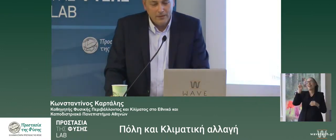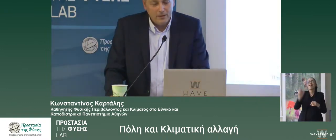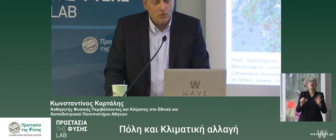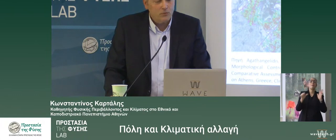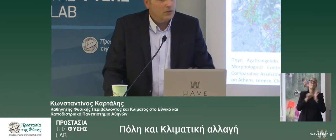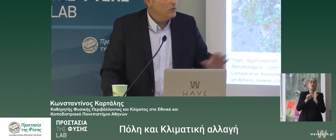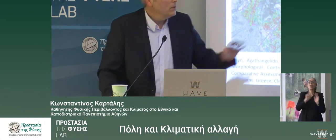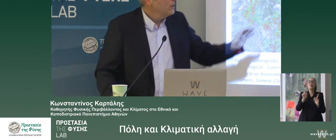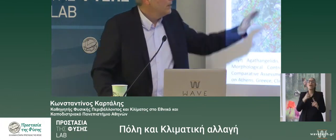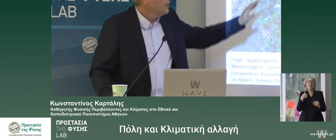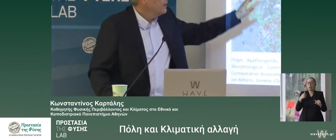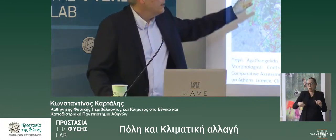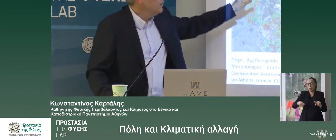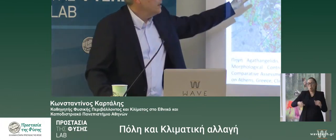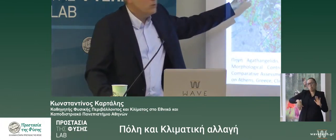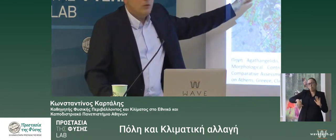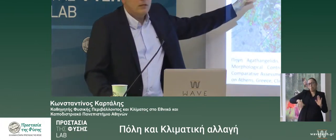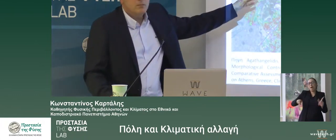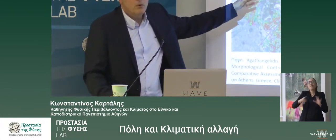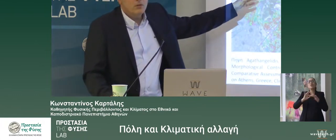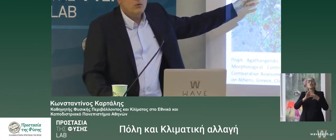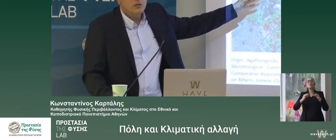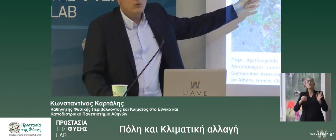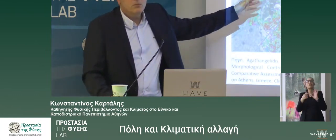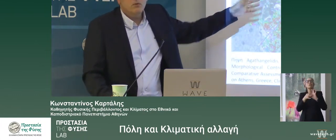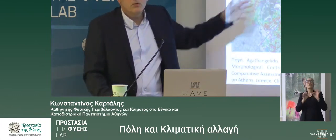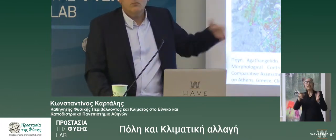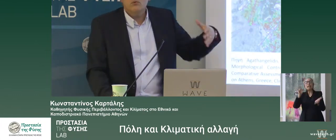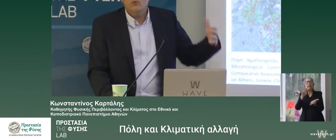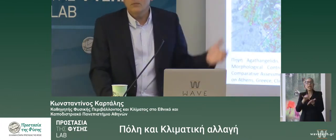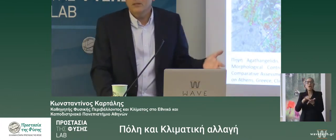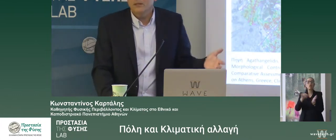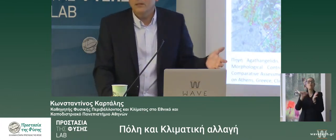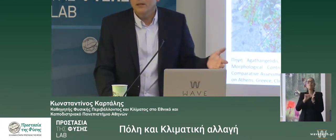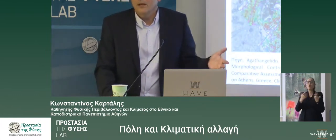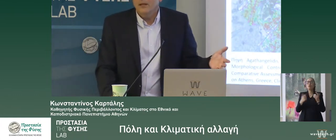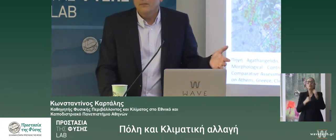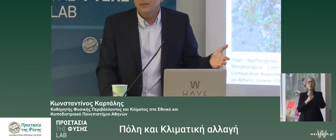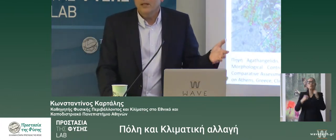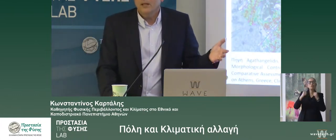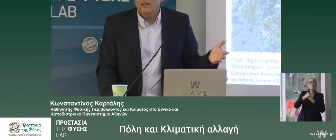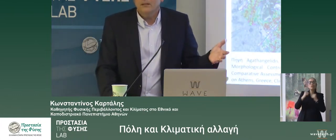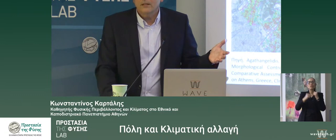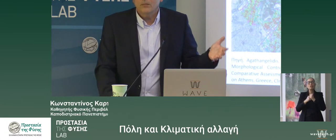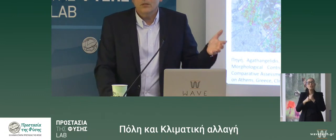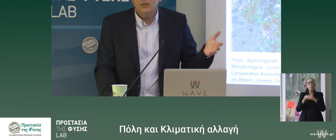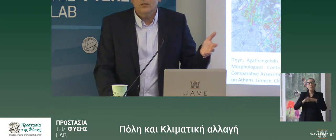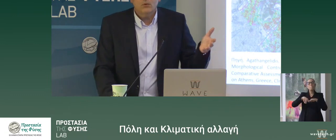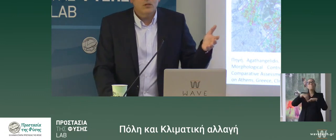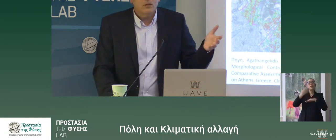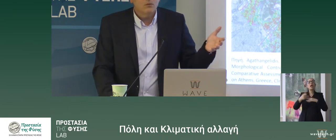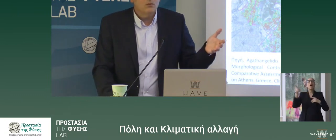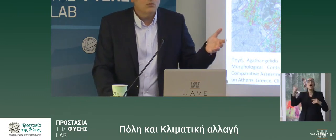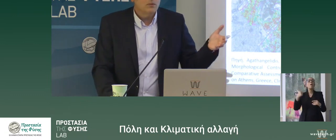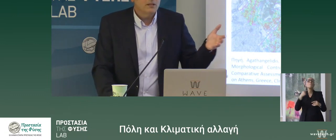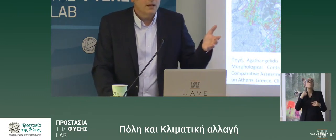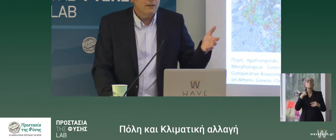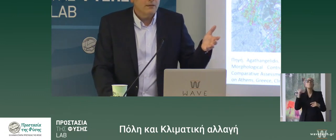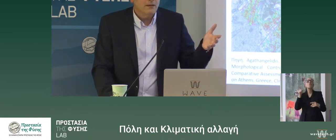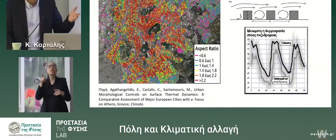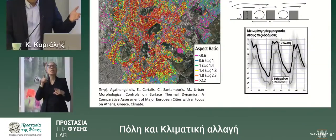αυτό δεν είναι ένα πρόσφατο. Είναι η ιστορία της πόλης, το κέντρο της πόλης, πώς δομήθηκε μετά την αποτυχία του